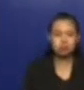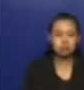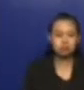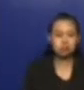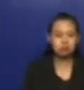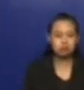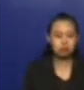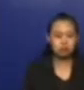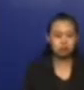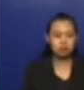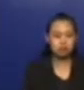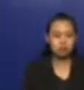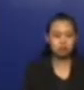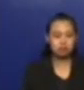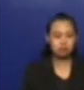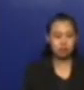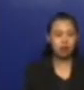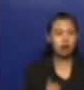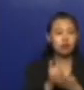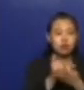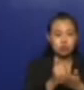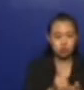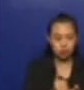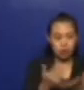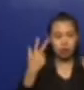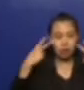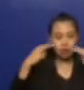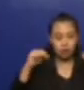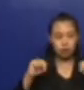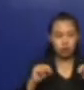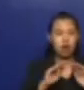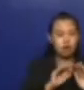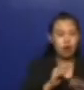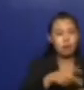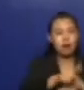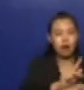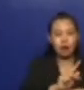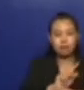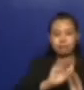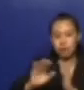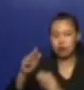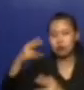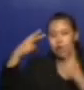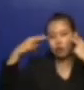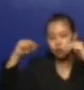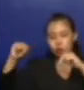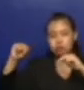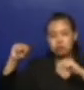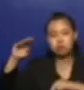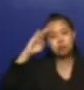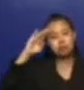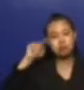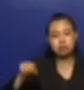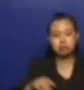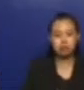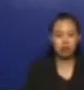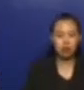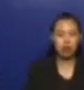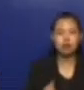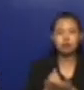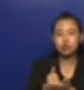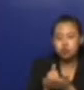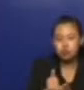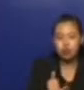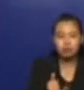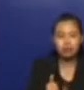ายช่วยบอกนายกผ่านประธานไปทีไอ้พวกอวยอ่ะไอ้พวกเชียร์รัฐบาลน่ะ